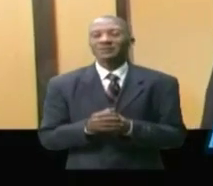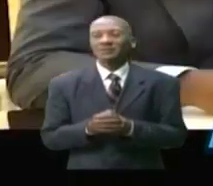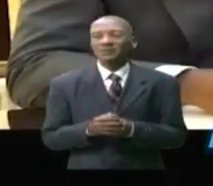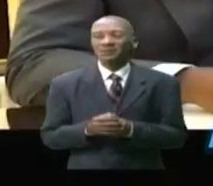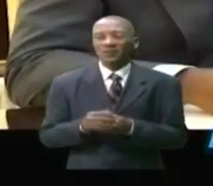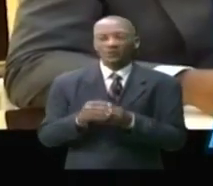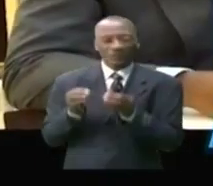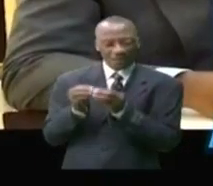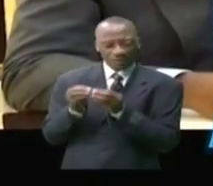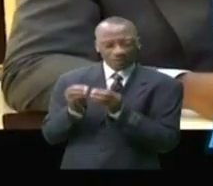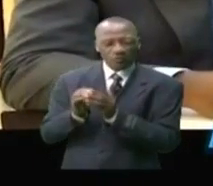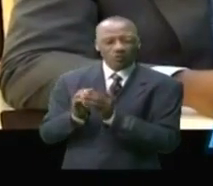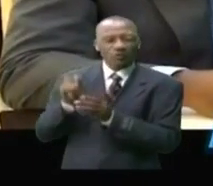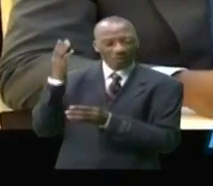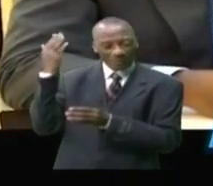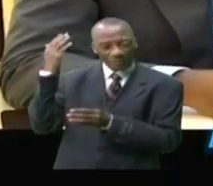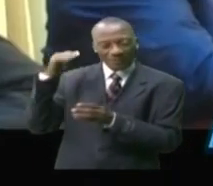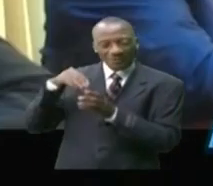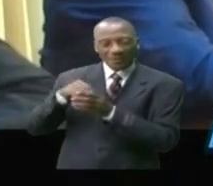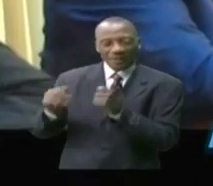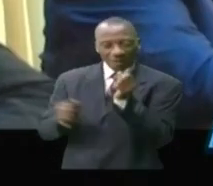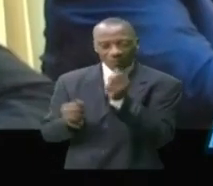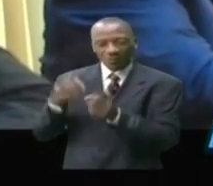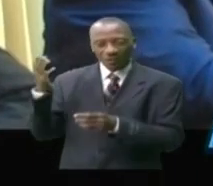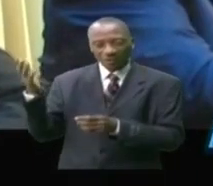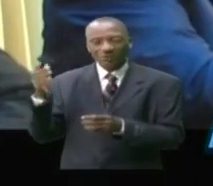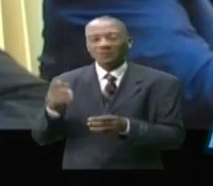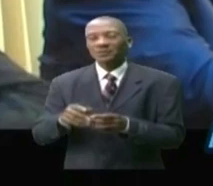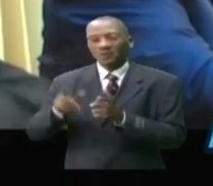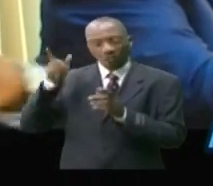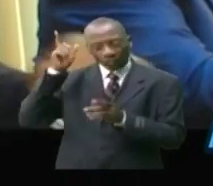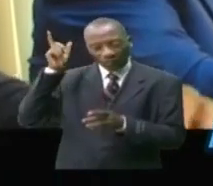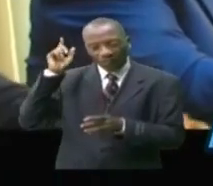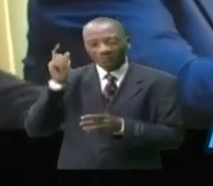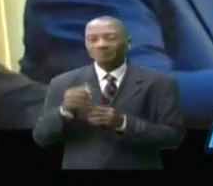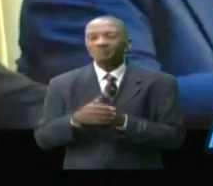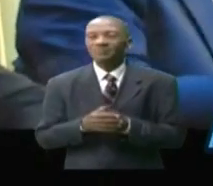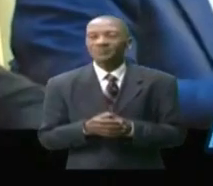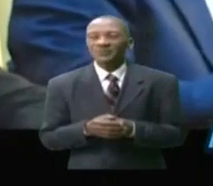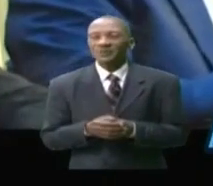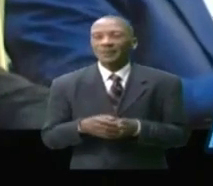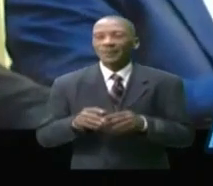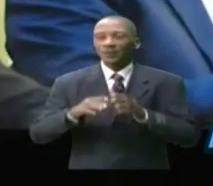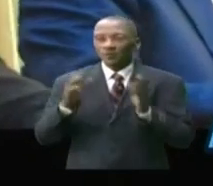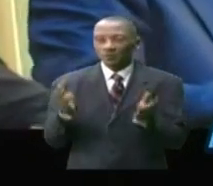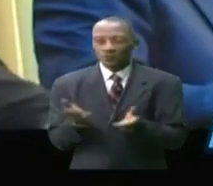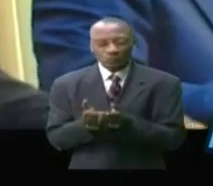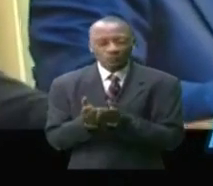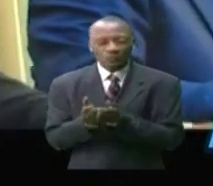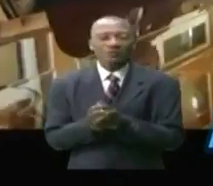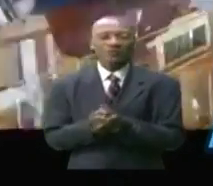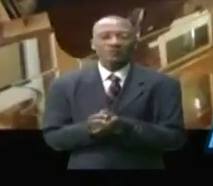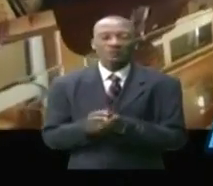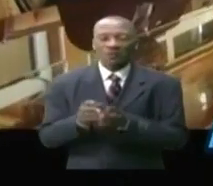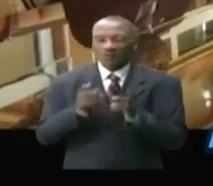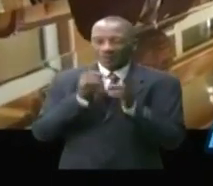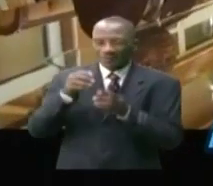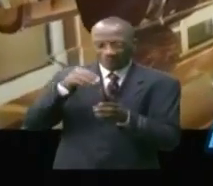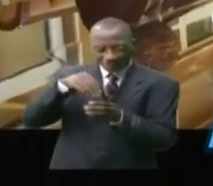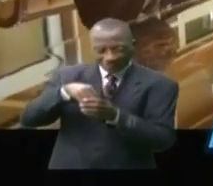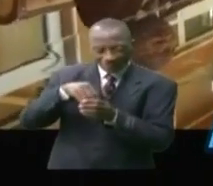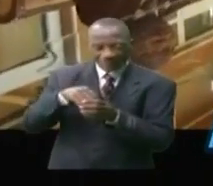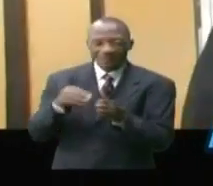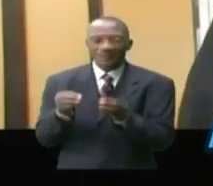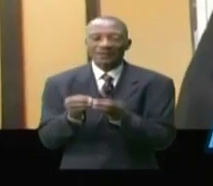vous le savez, est intimement liée à la question de l'état de siège, qui a d'ailleurs été discutée récemment en